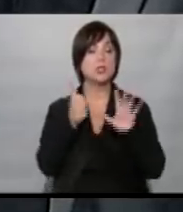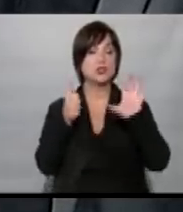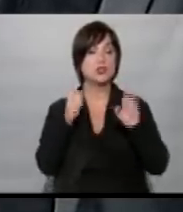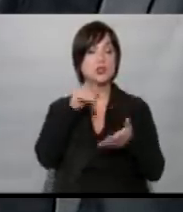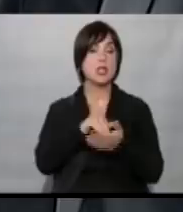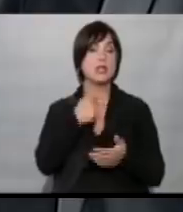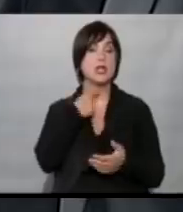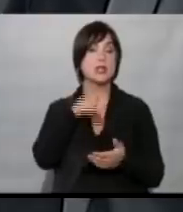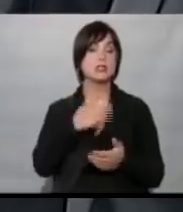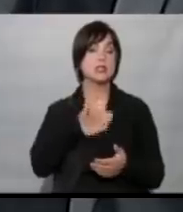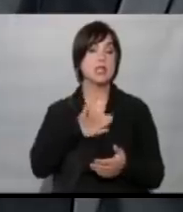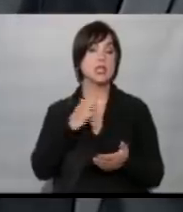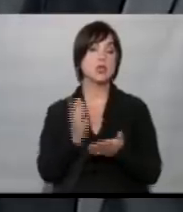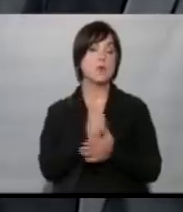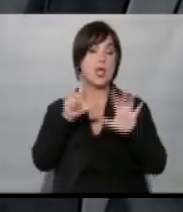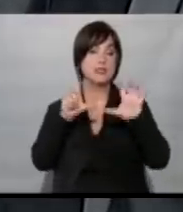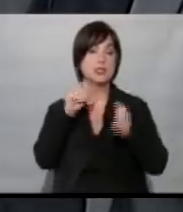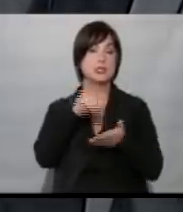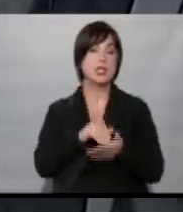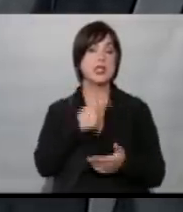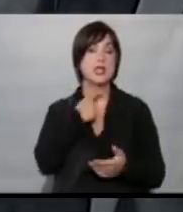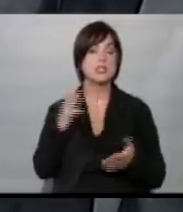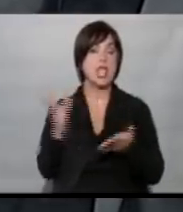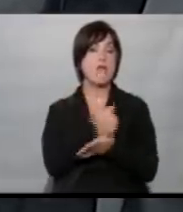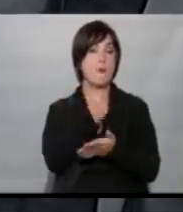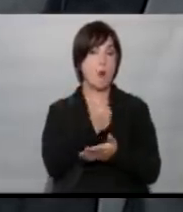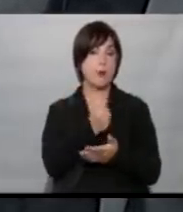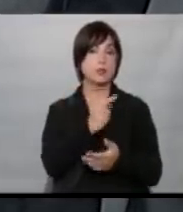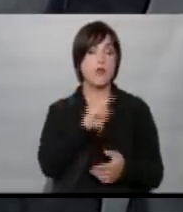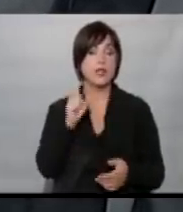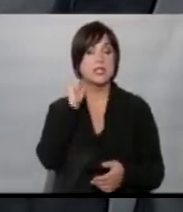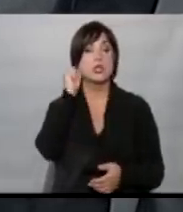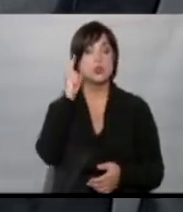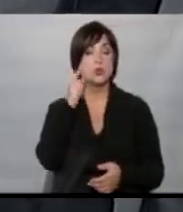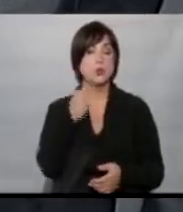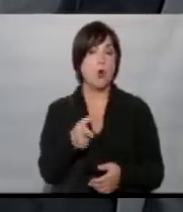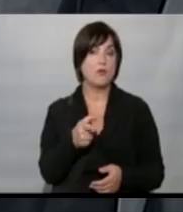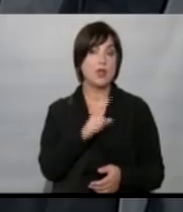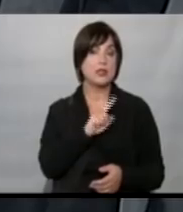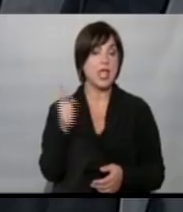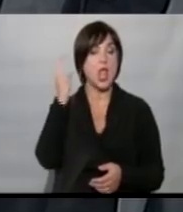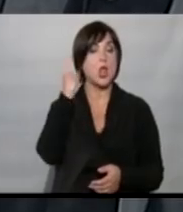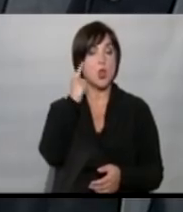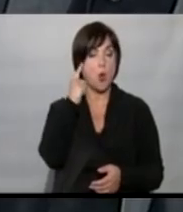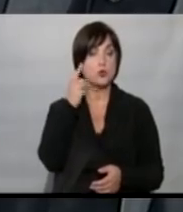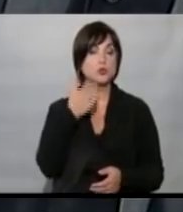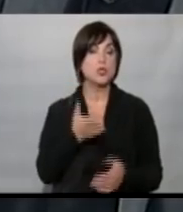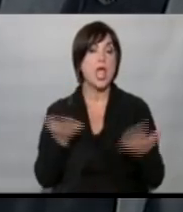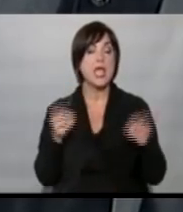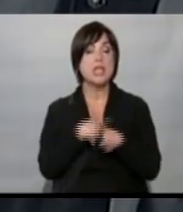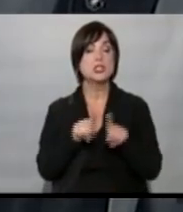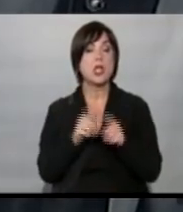гласа, ние ќе добиваме 700.000 гласа, ќе ви победиме. Значи, тоа не се случи. Тоа е толку нелогично, исто како